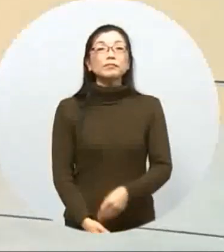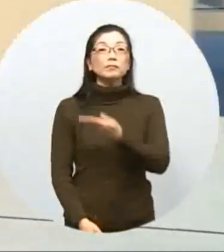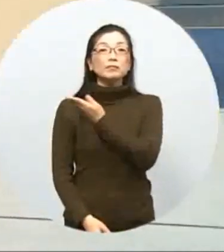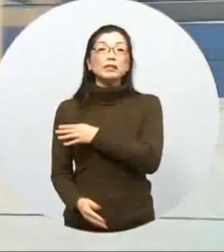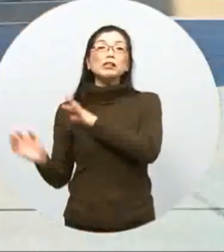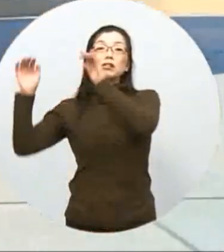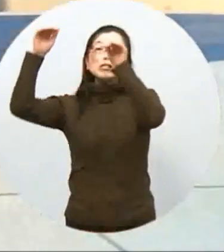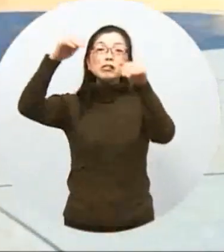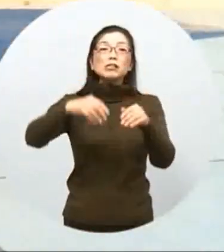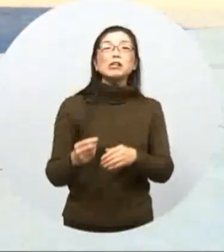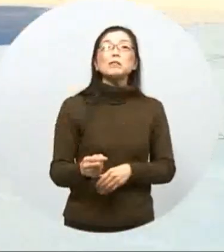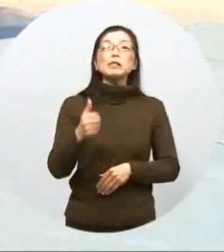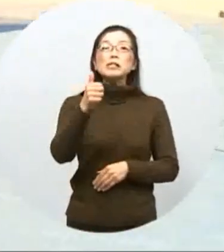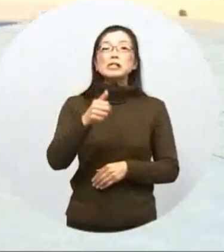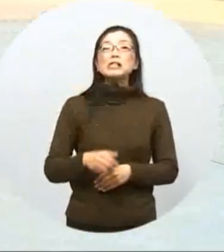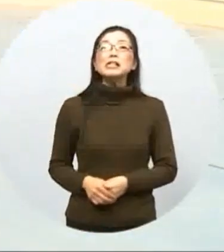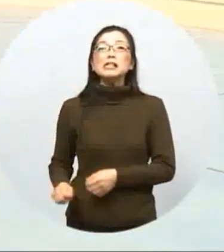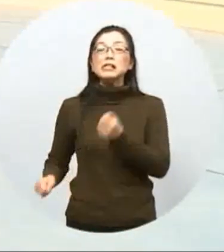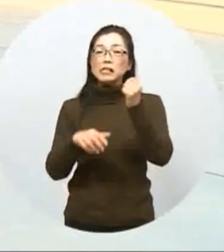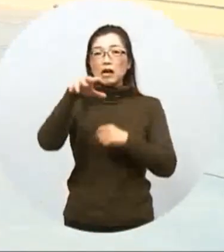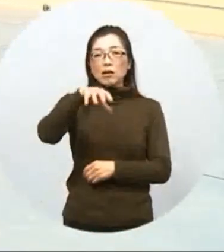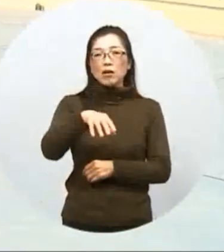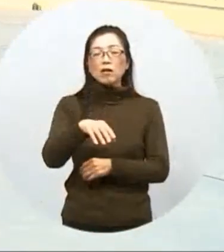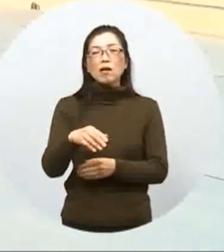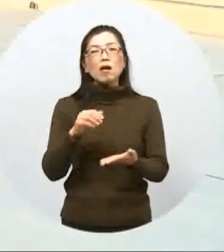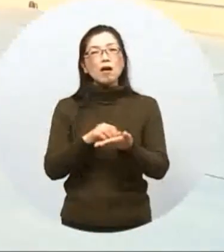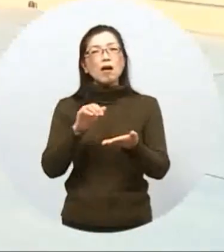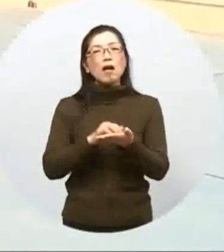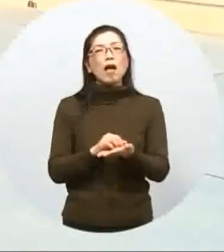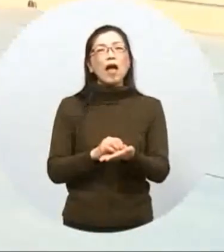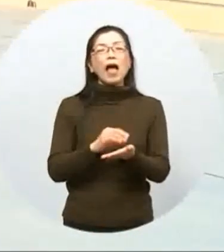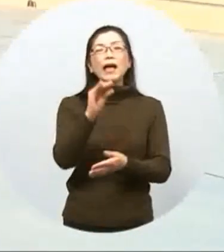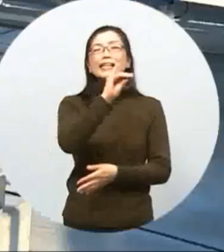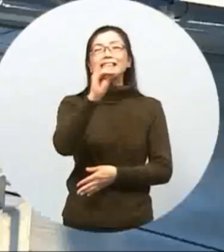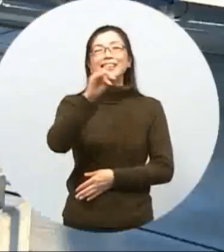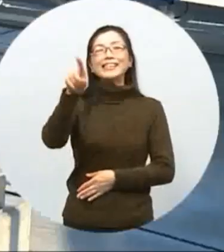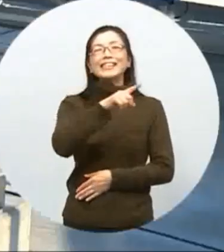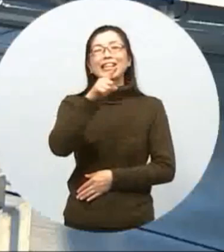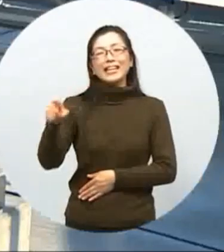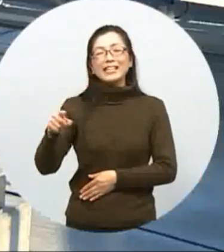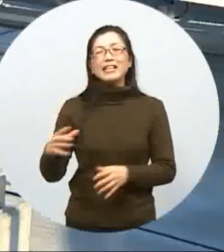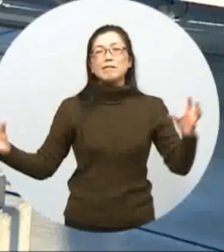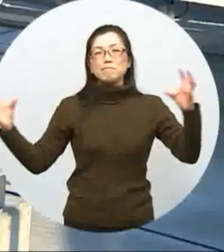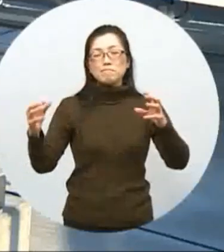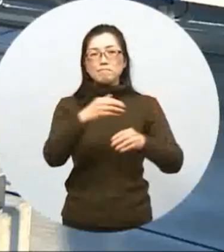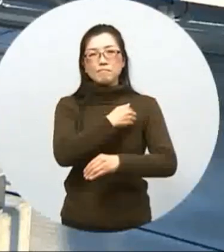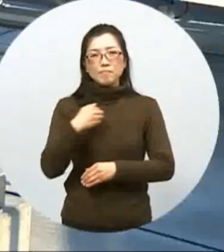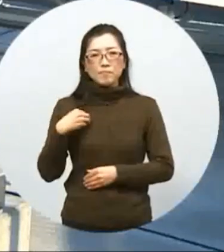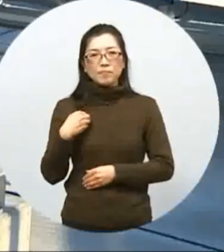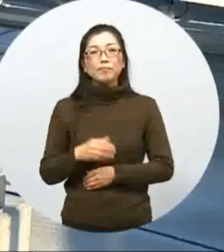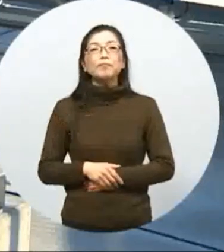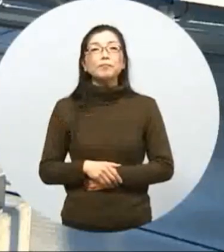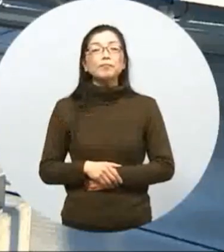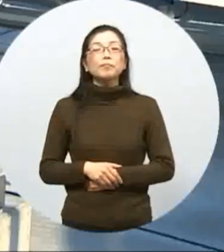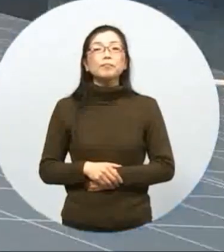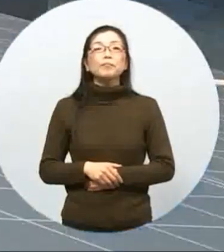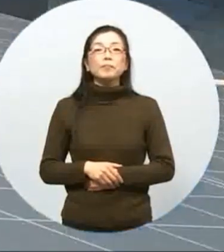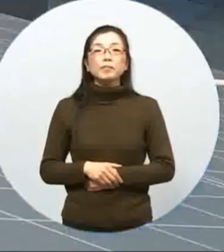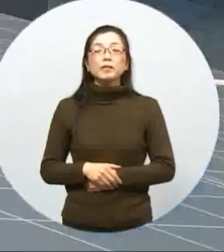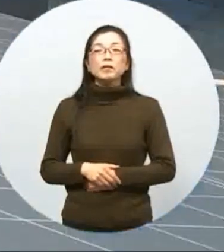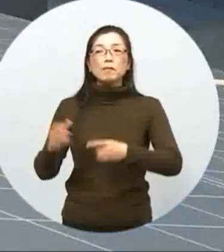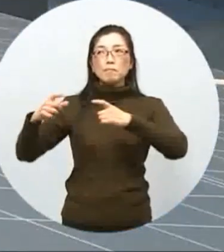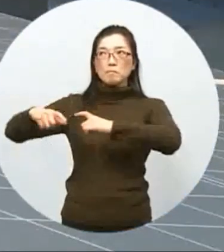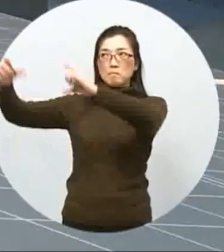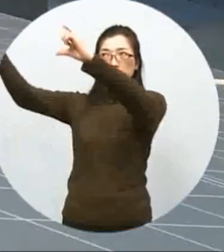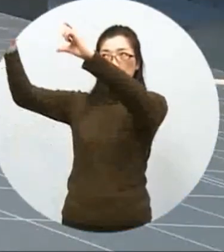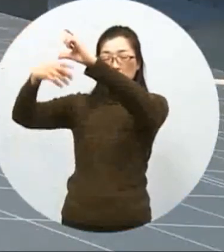この津波一時退避場所にはおよそ1000人の住民が避難することができ、またソーラーパネルも設置